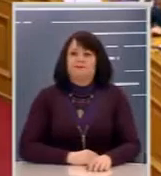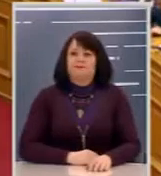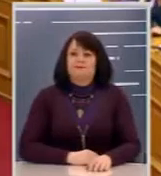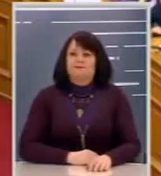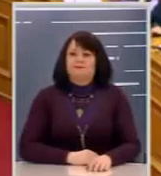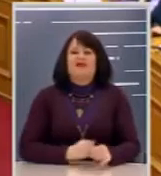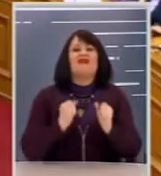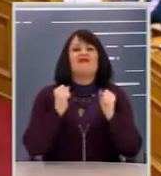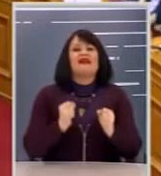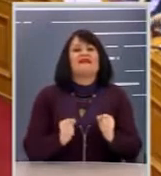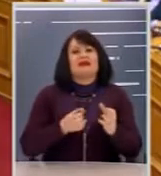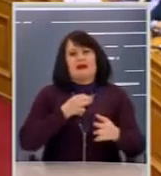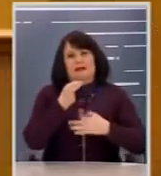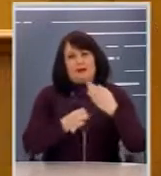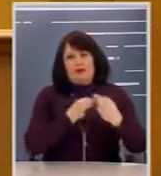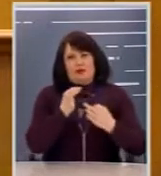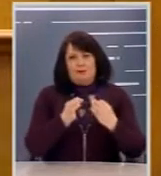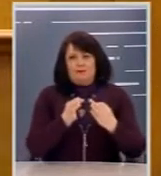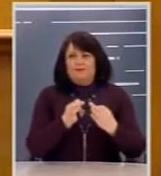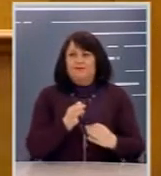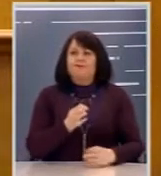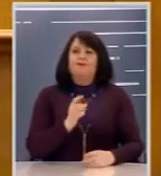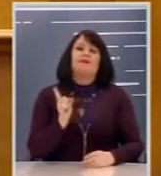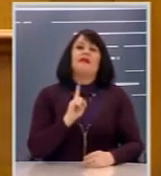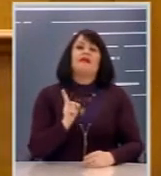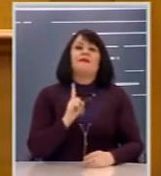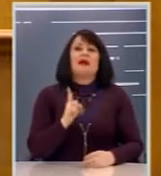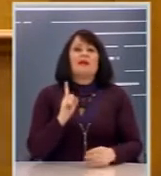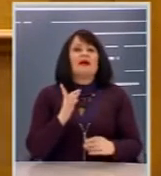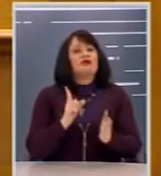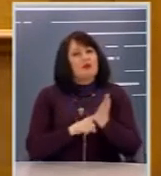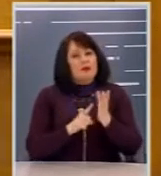από τα βασικά, γιατί δεν πρέπει να χάνουμε τη μεγάλη εικόνα.